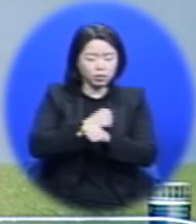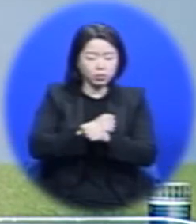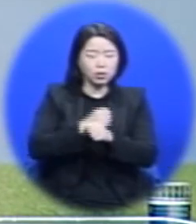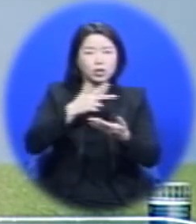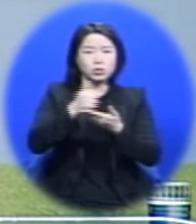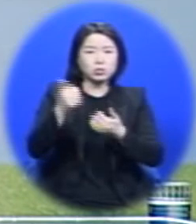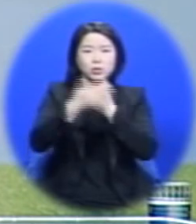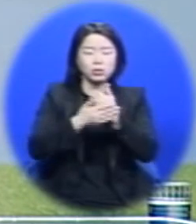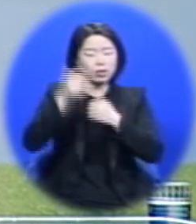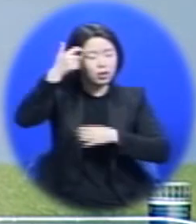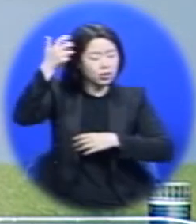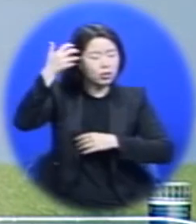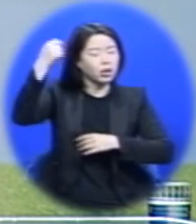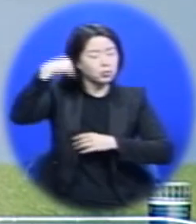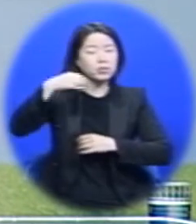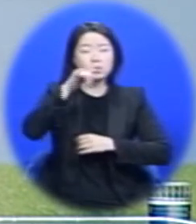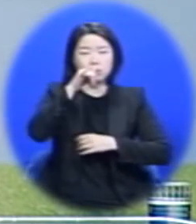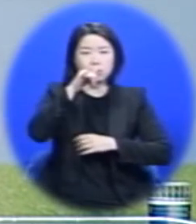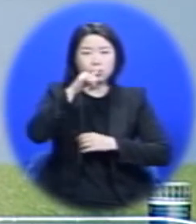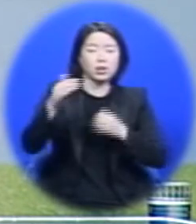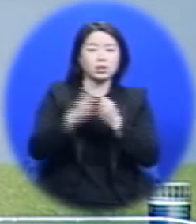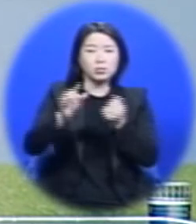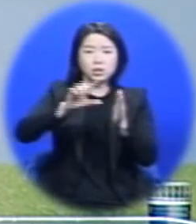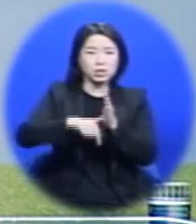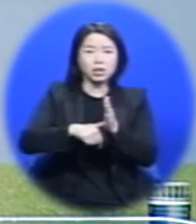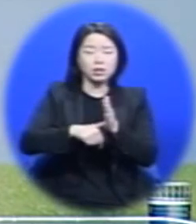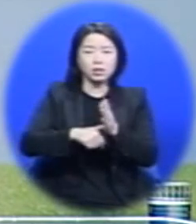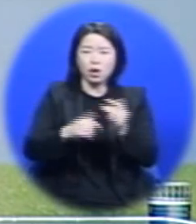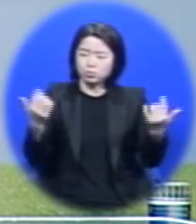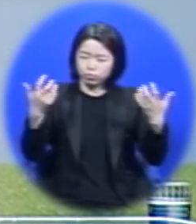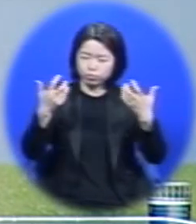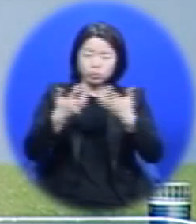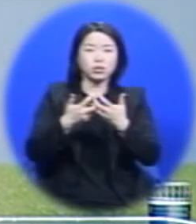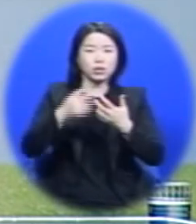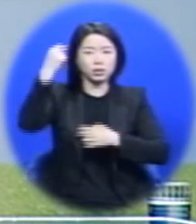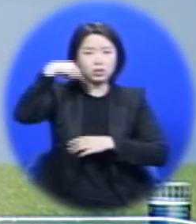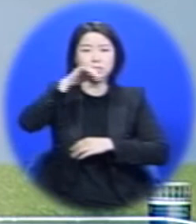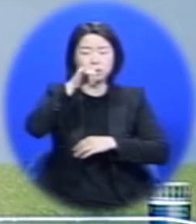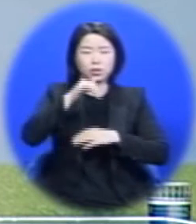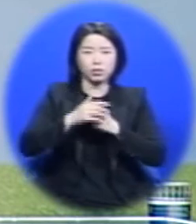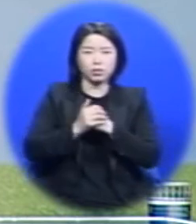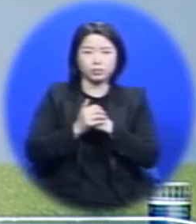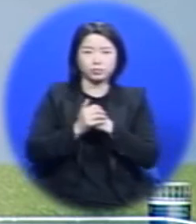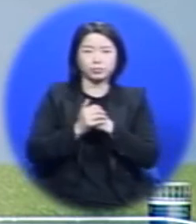은혜와 영감을 얻게 되고, 그러니까 시간이 굉장히 풍성한 것처럼 느껴지는 거예요.